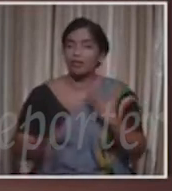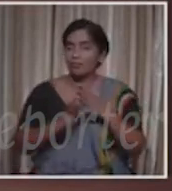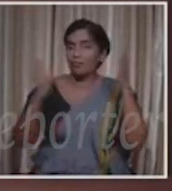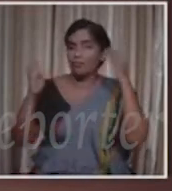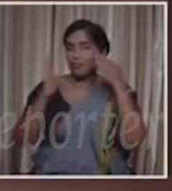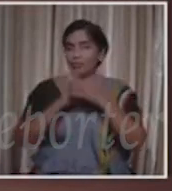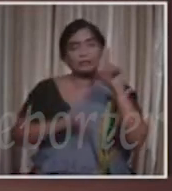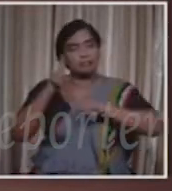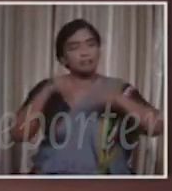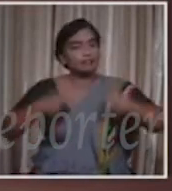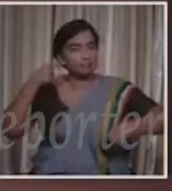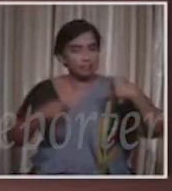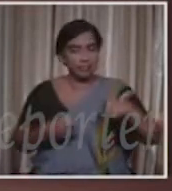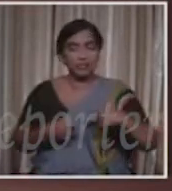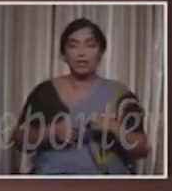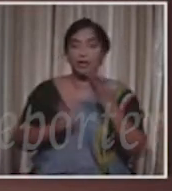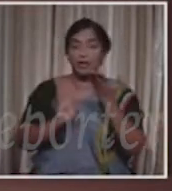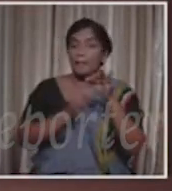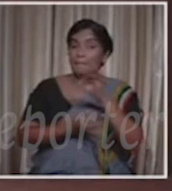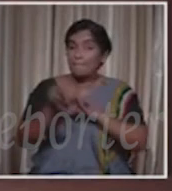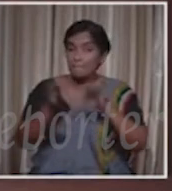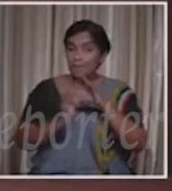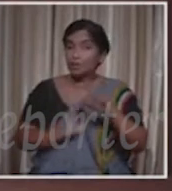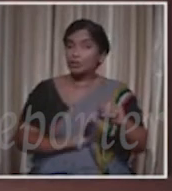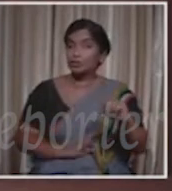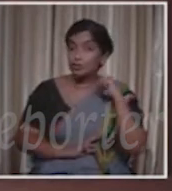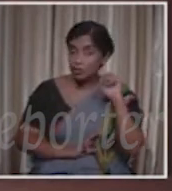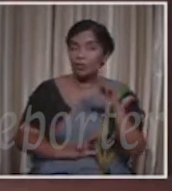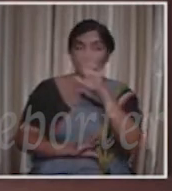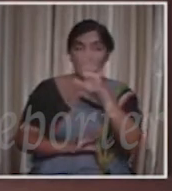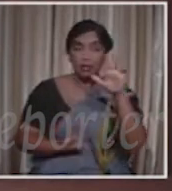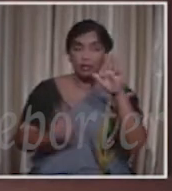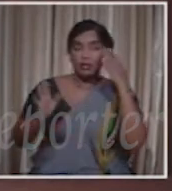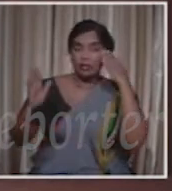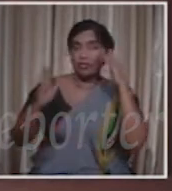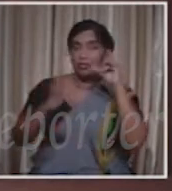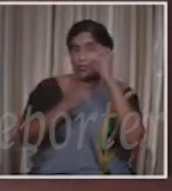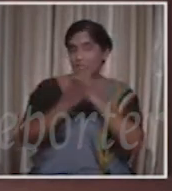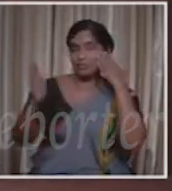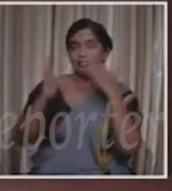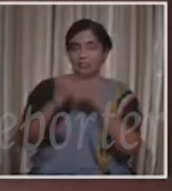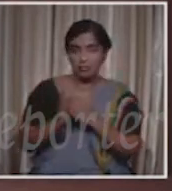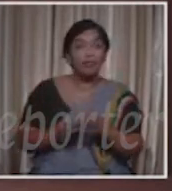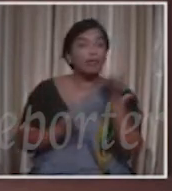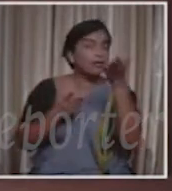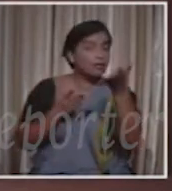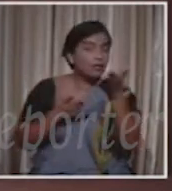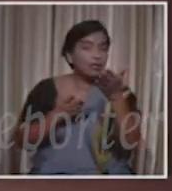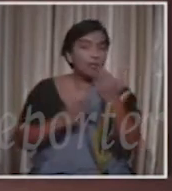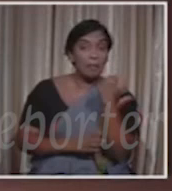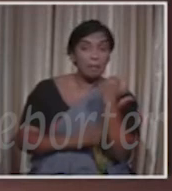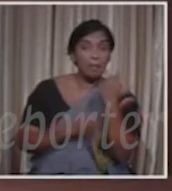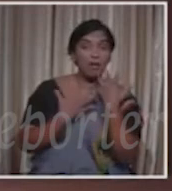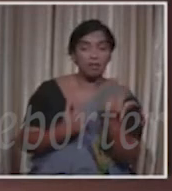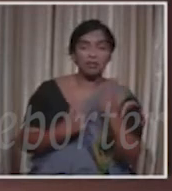ඒ පිළිබඳ සංවාද කරාද කියලා එදා ප්‍රජාතන්ත්‍රවාදී ශක්තිමත් කිරීමෙන් 19 වෙනි පිනීම්ප ව්‍යාපාරයක් අපි තමුන්වන්සලා බලය ආව